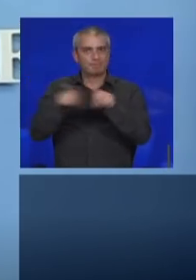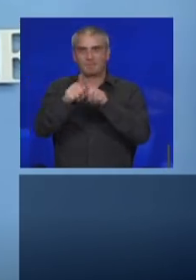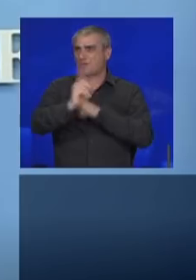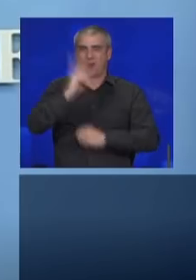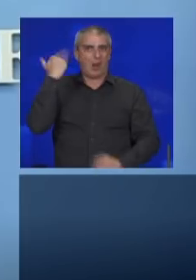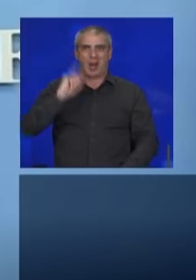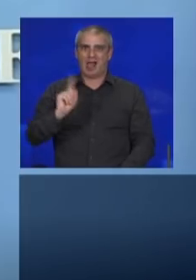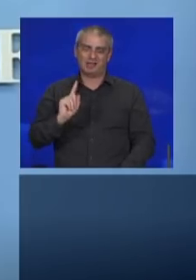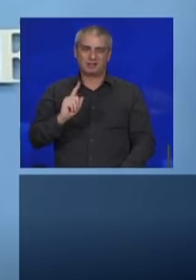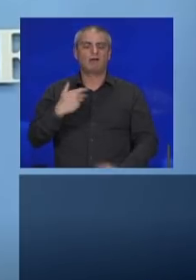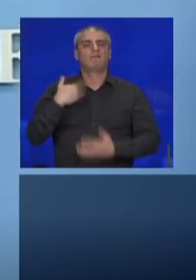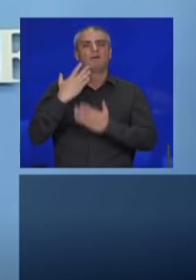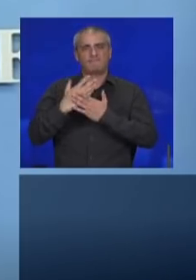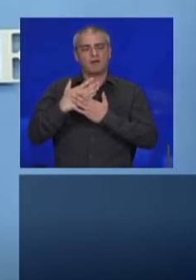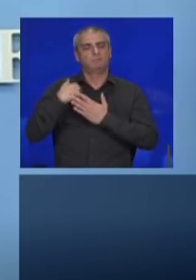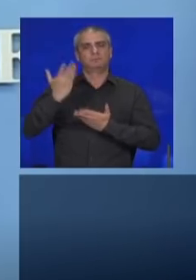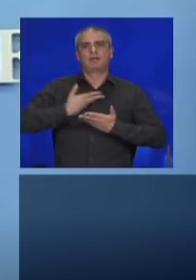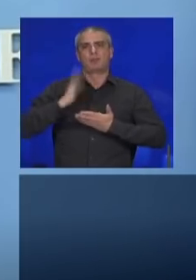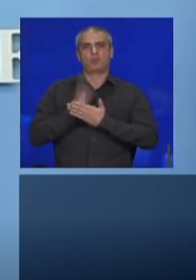הגענו למספר החלטות וסיכומים